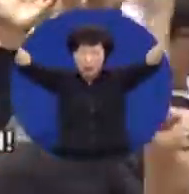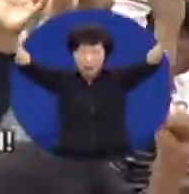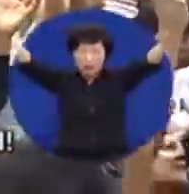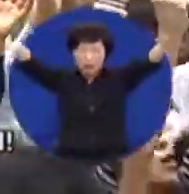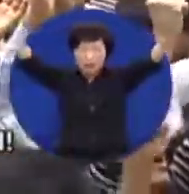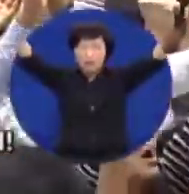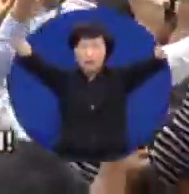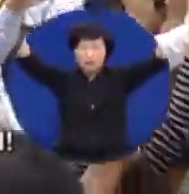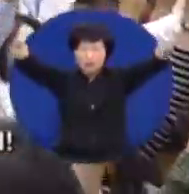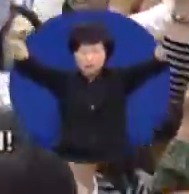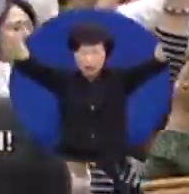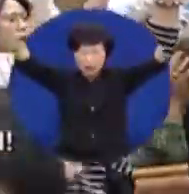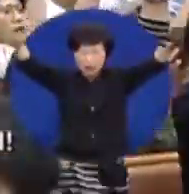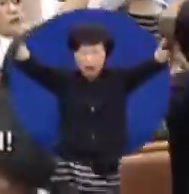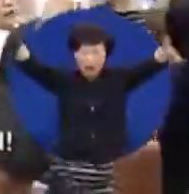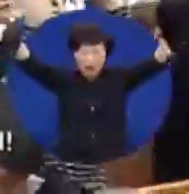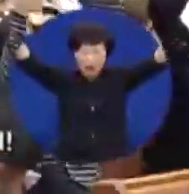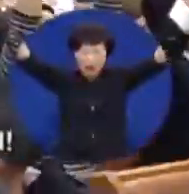주여,